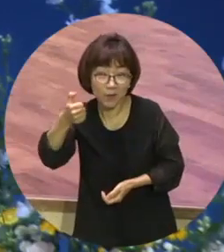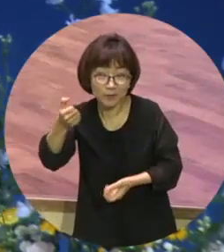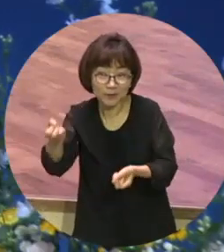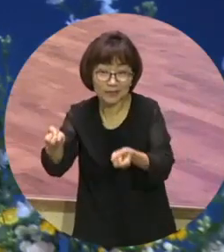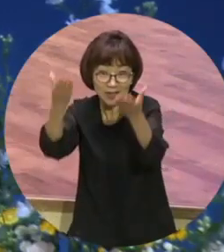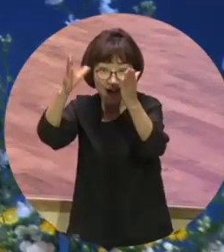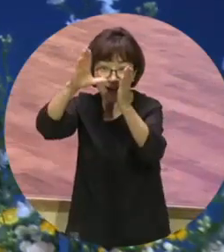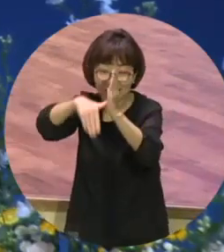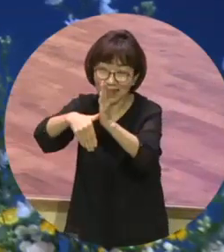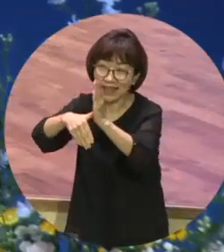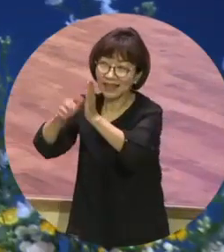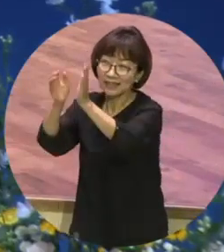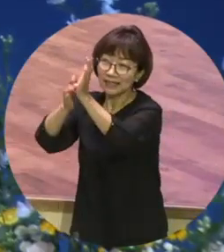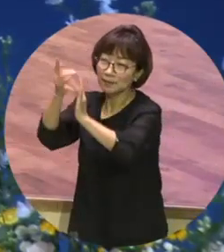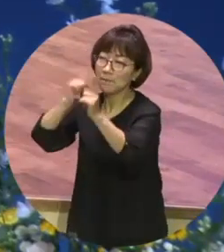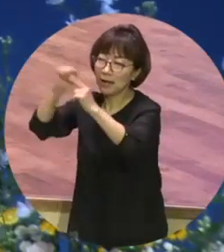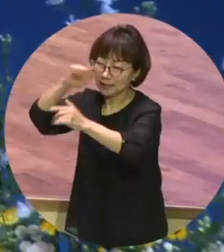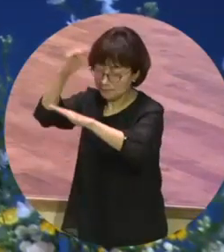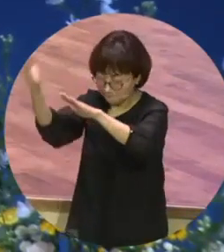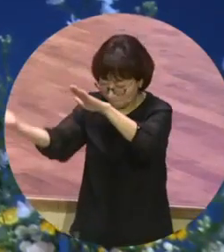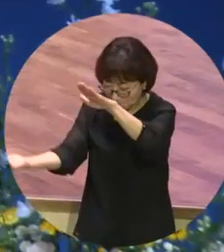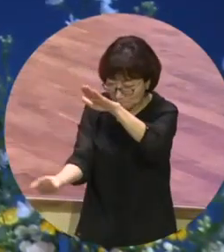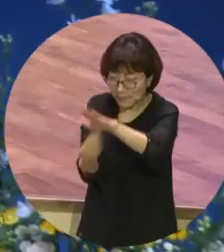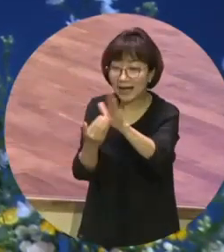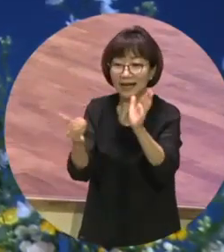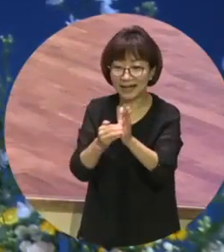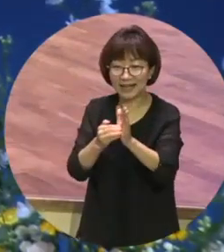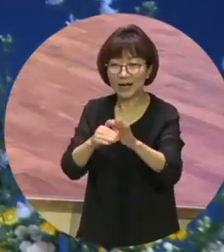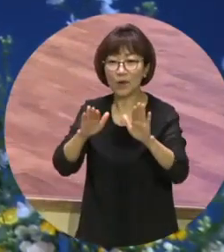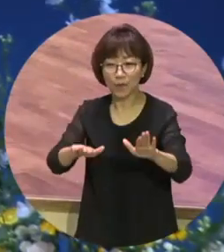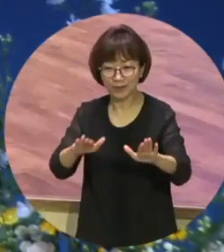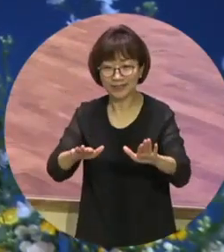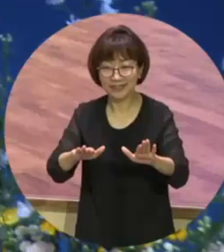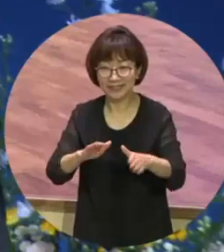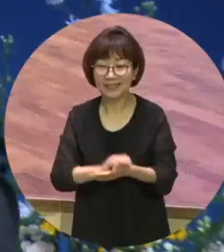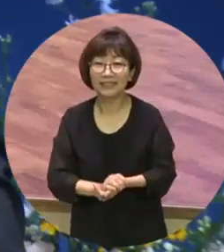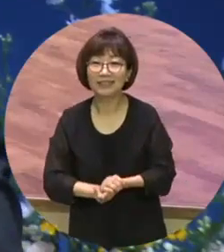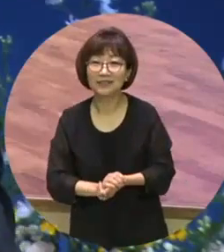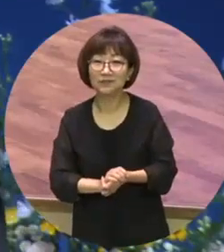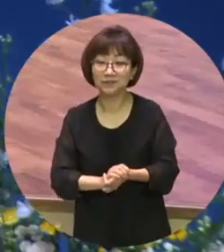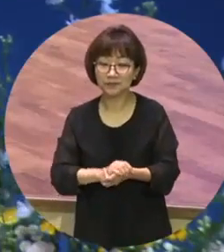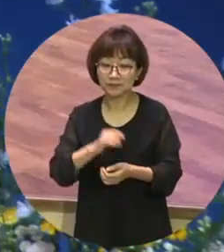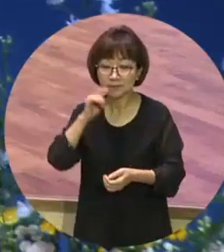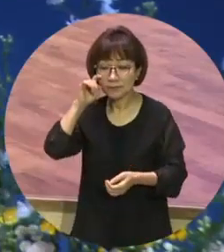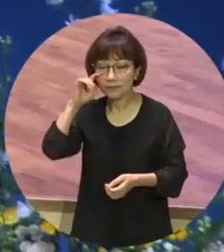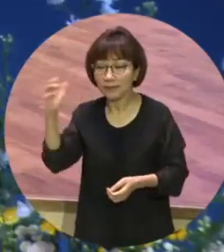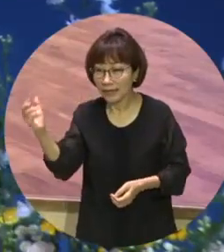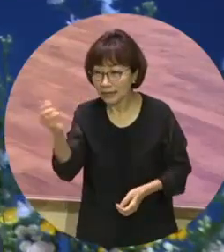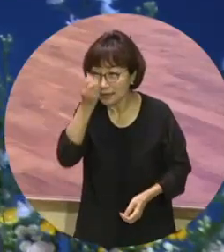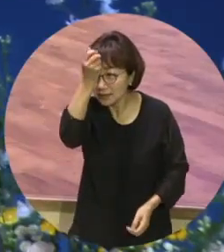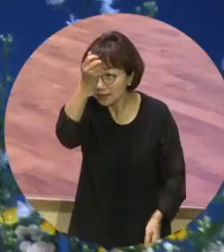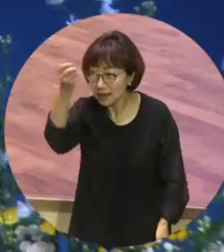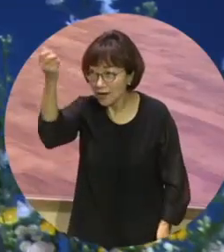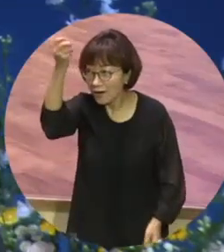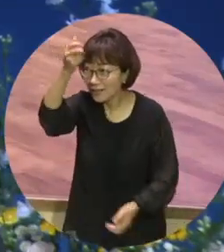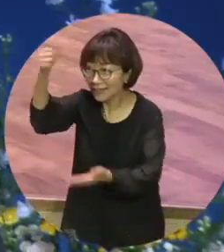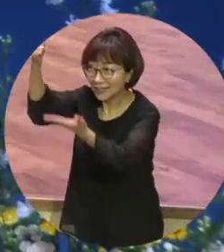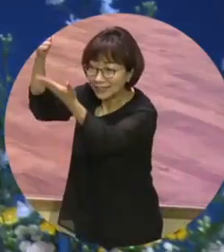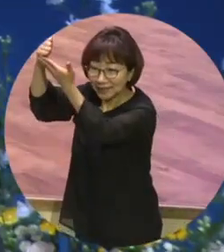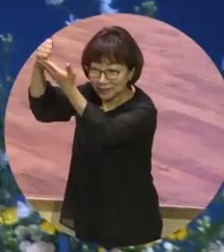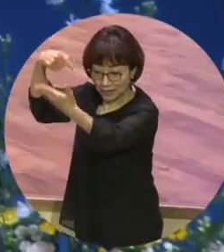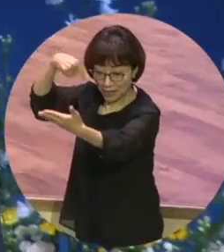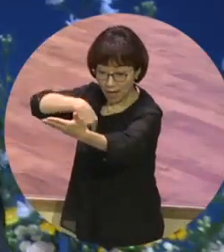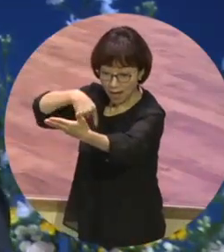이것이 맥주절이요. 오늘이 그날이라고. 무슨 말입니까? 오신 성령이 내 안에